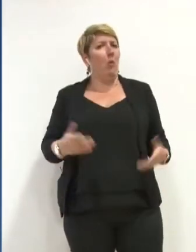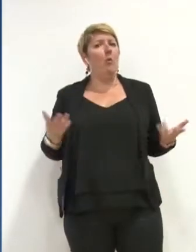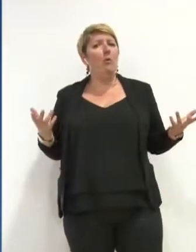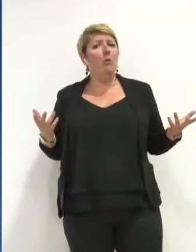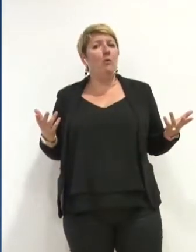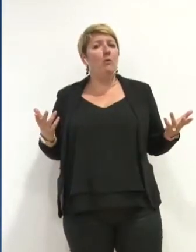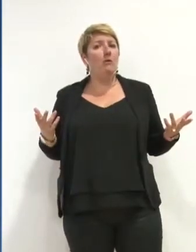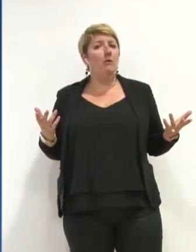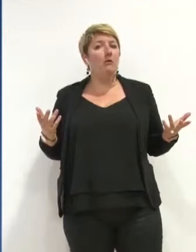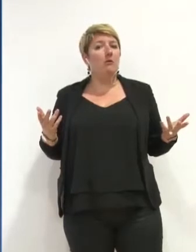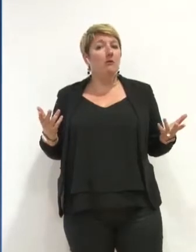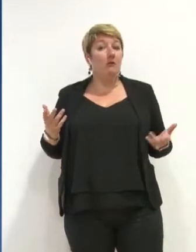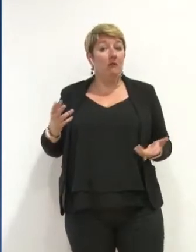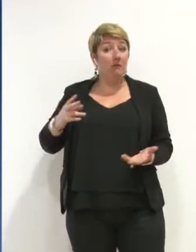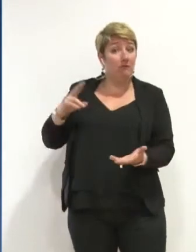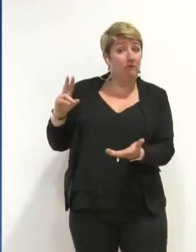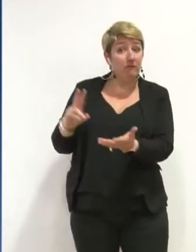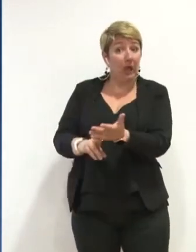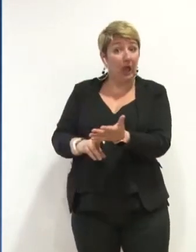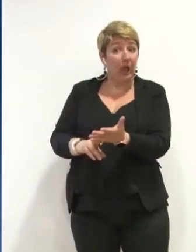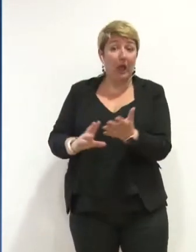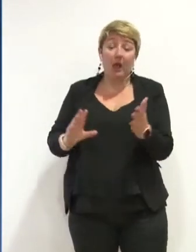S'ils sont exacts,